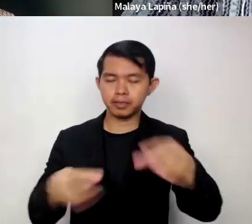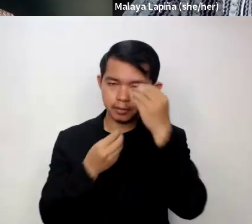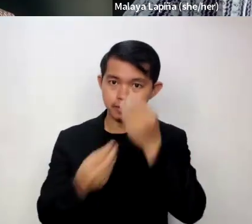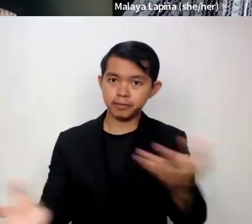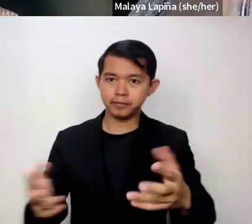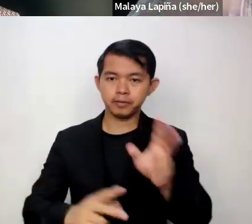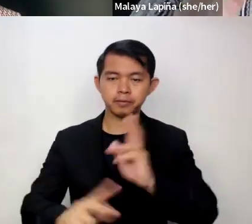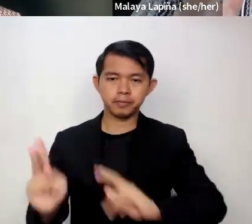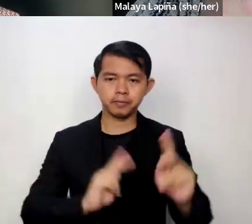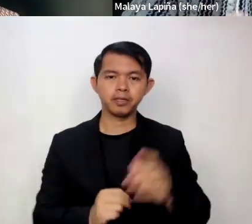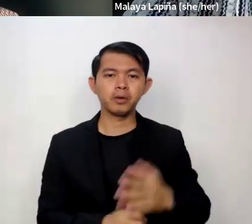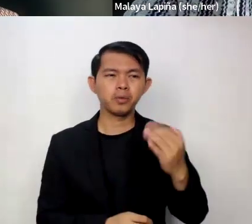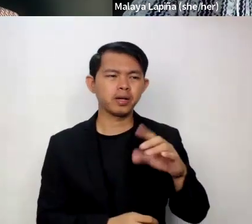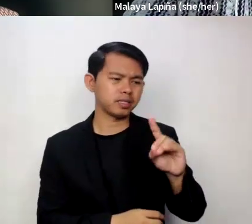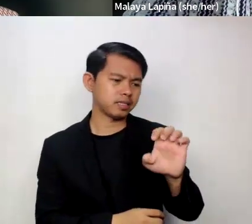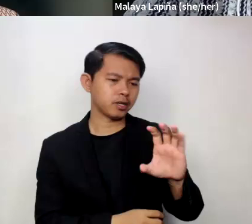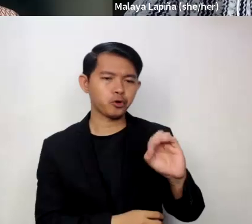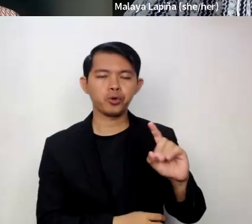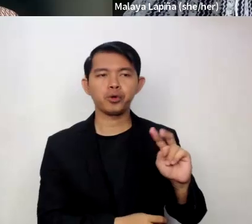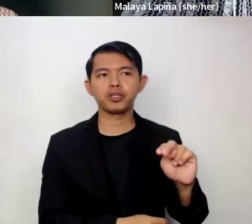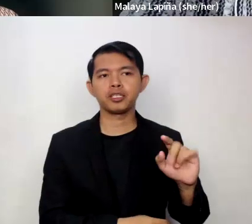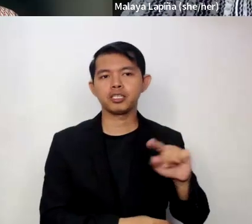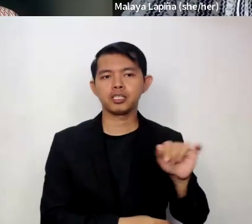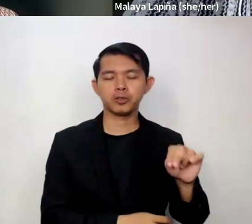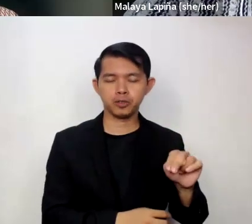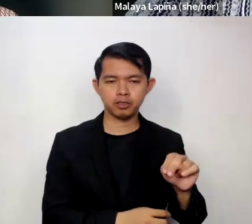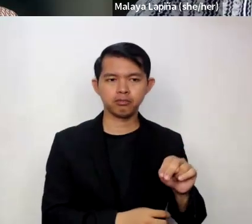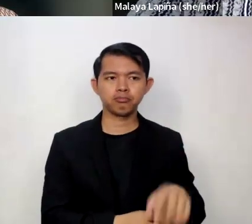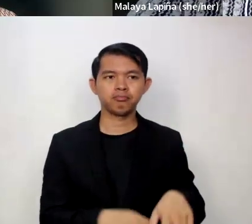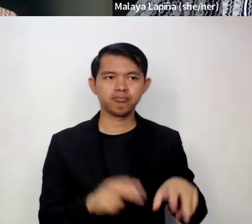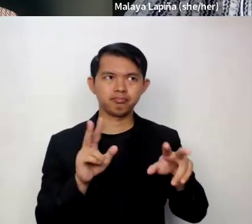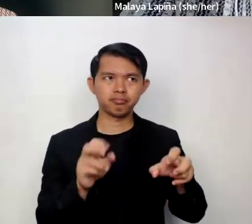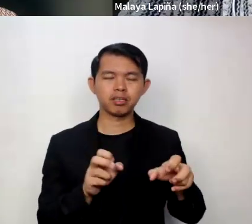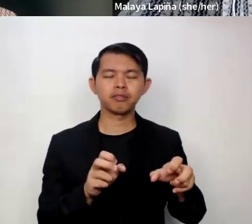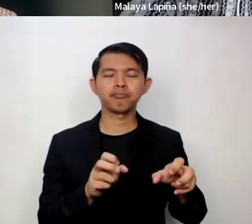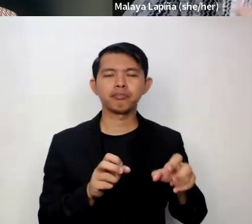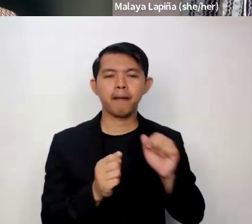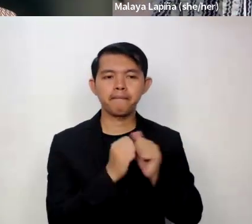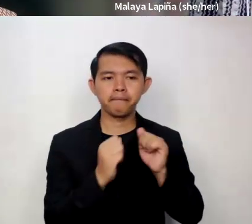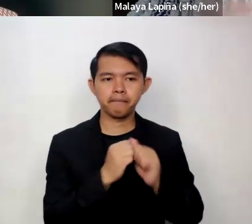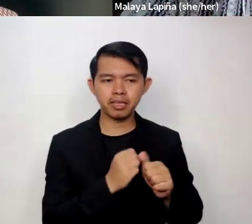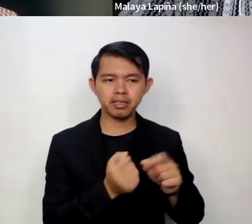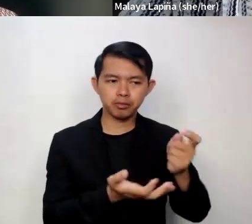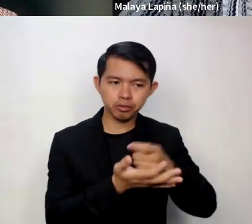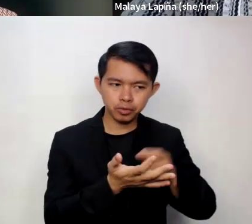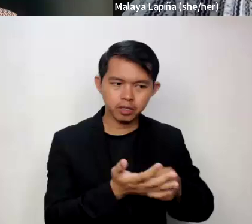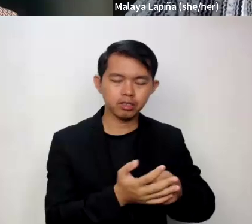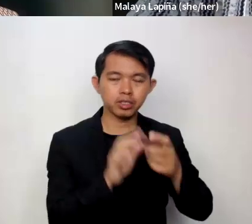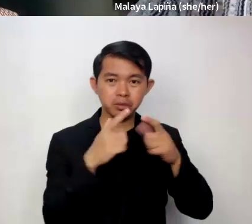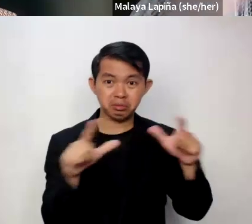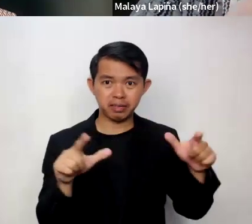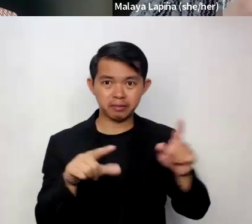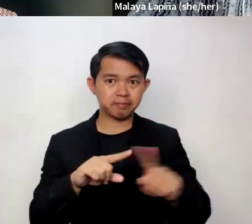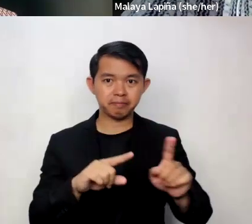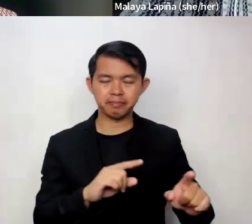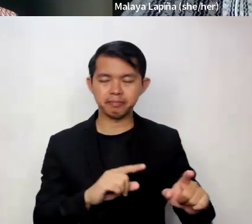ang decolonization, no, hindi lang siya basta metaphor, no, na hindi lang siya dahil nagsulat ka into this language, hindi lang dahil nag-discuss